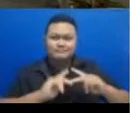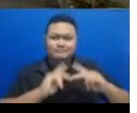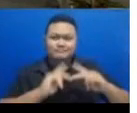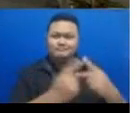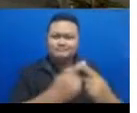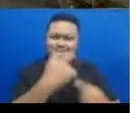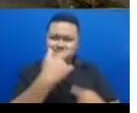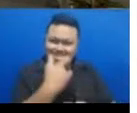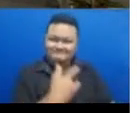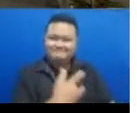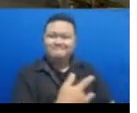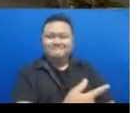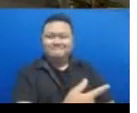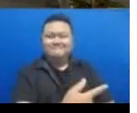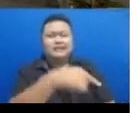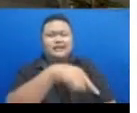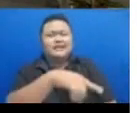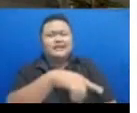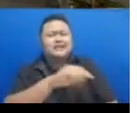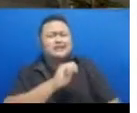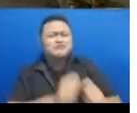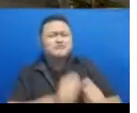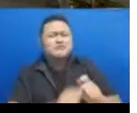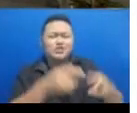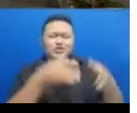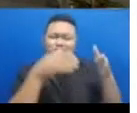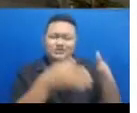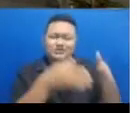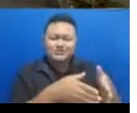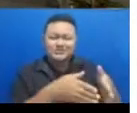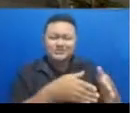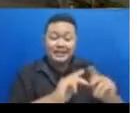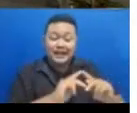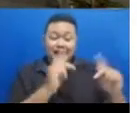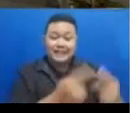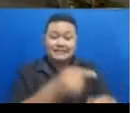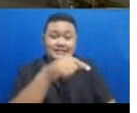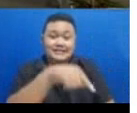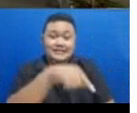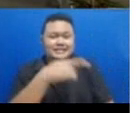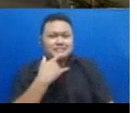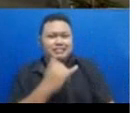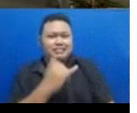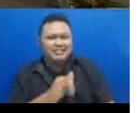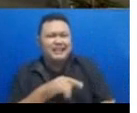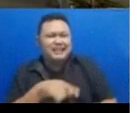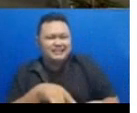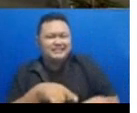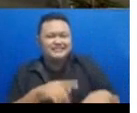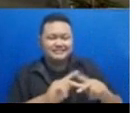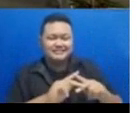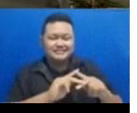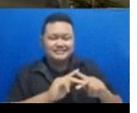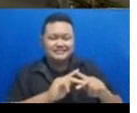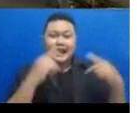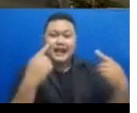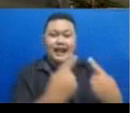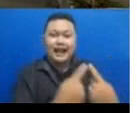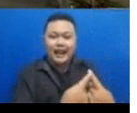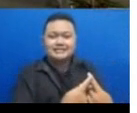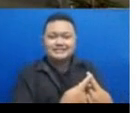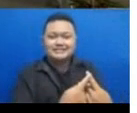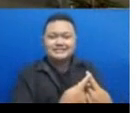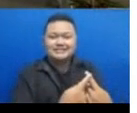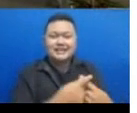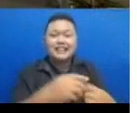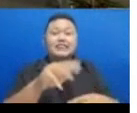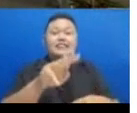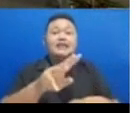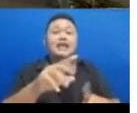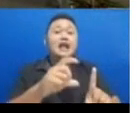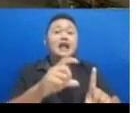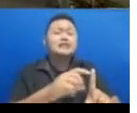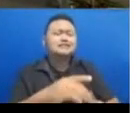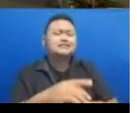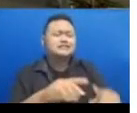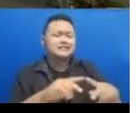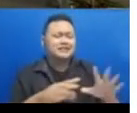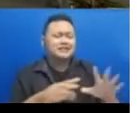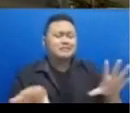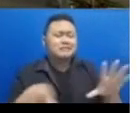khusus. Kelas ini sebagai bocoran adalah kelas 3D loh Bapak Ibu, karena ini kan kelas teknologi dan juga soft skill kan. Ini